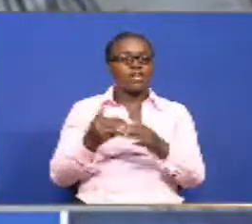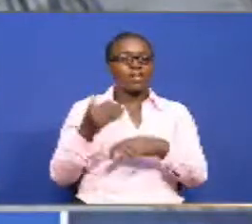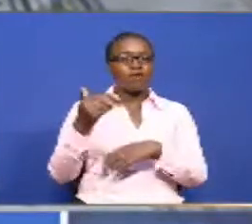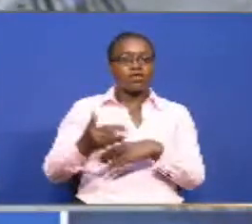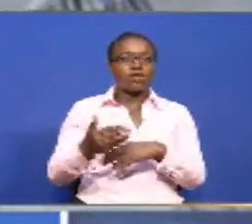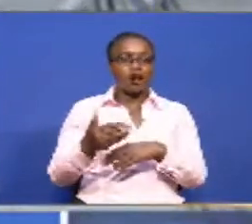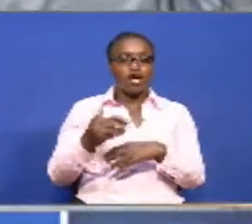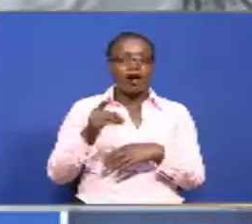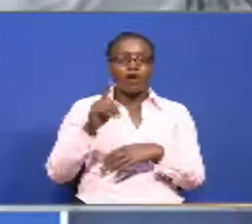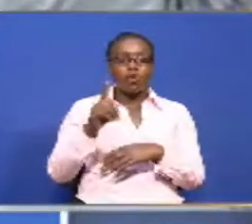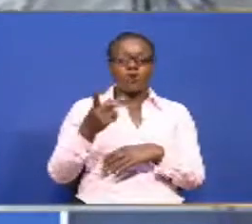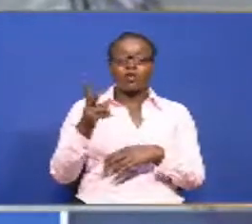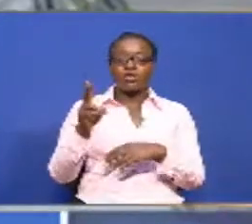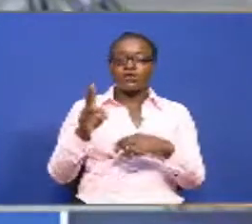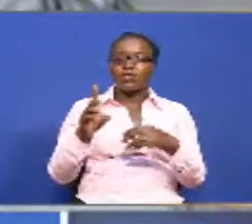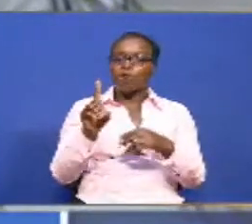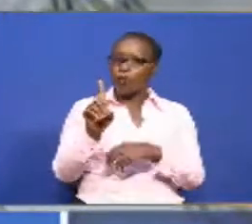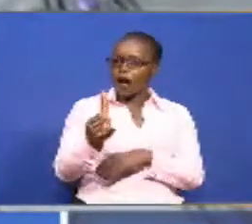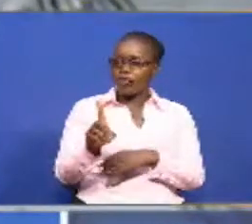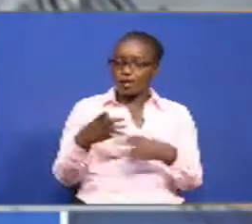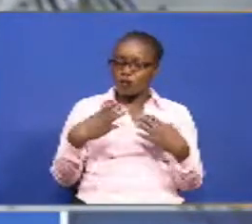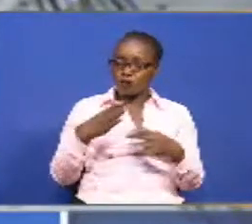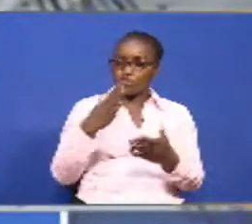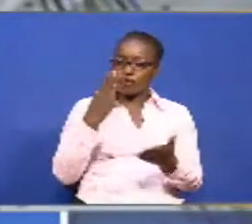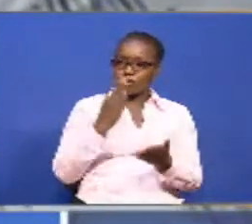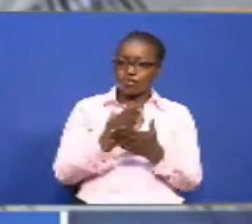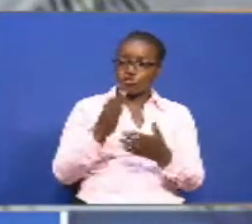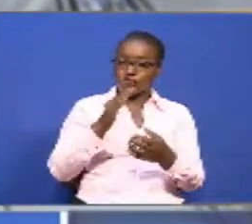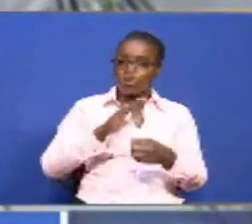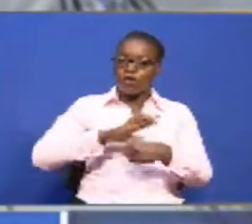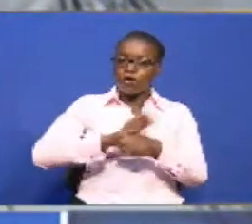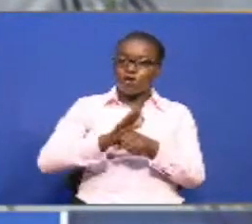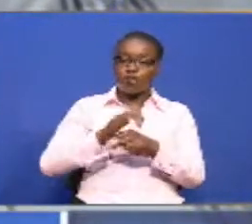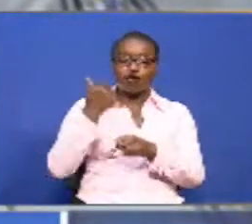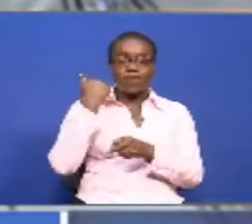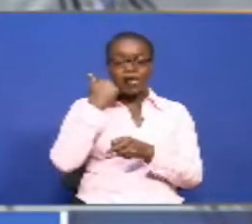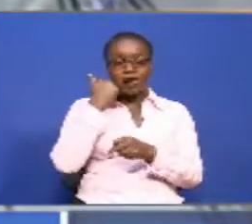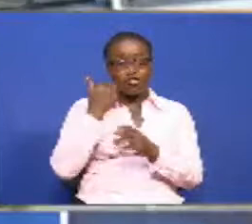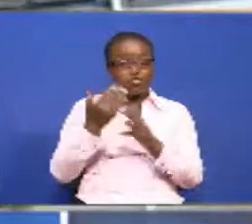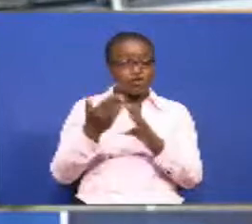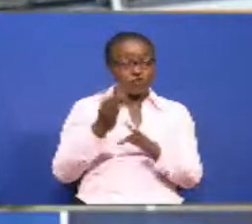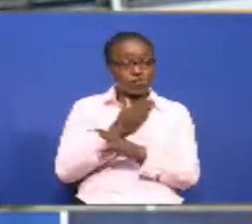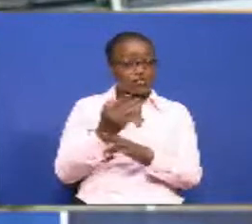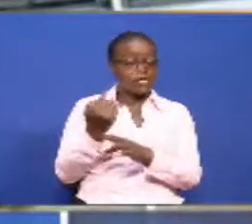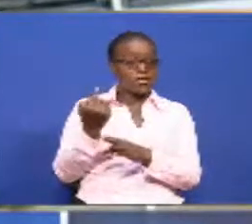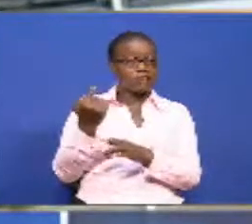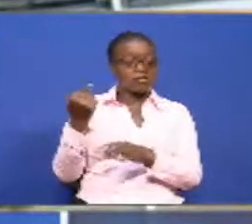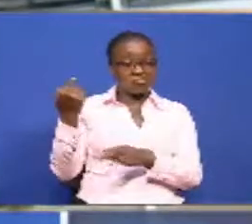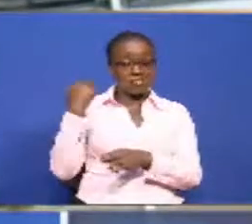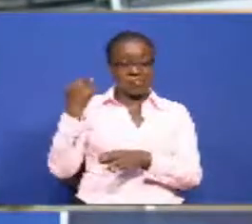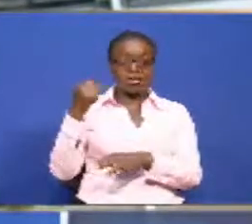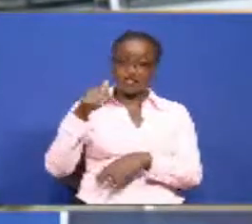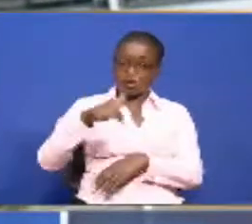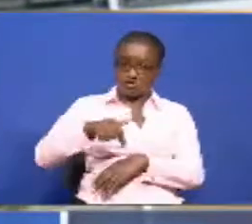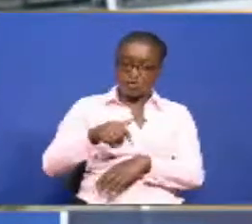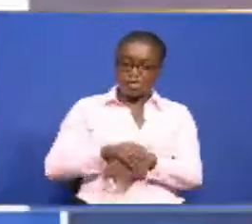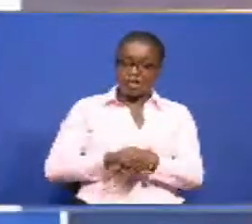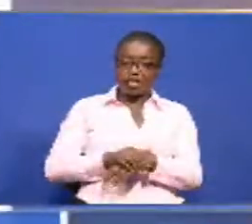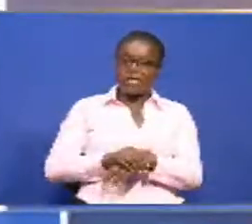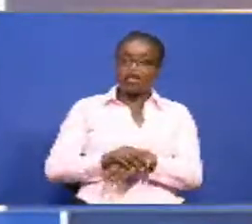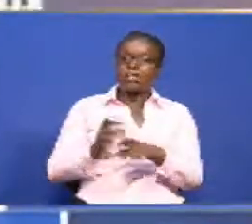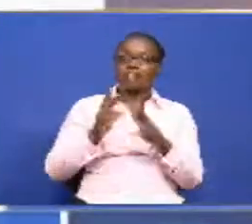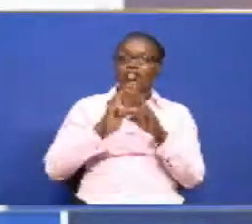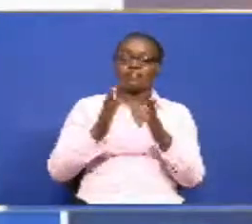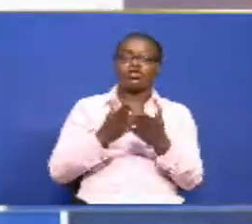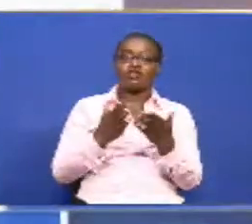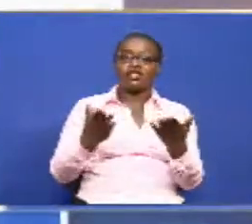wengine 121 kuthibitishwa kuambukizwa kati ya jana na leo. Kwenye taarifa, Wizara ya Afya